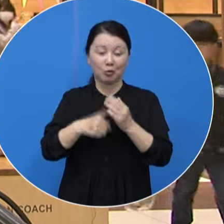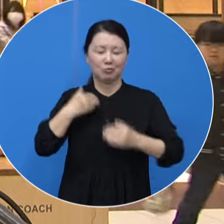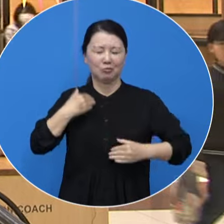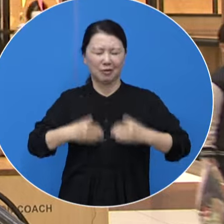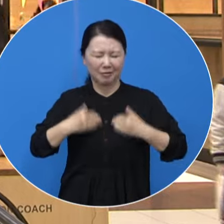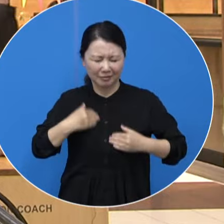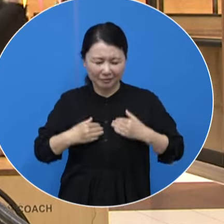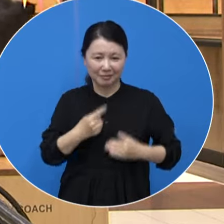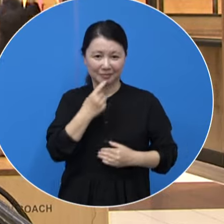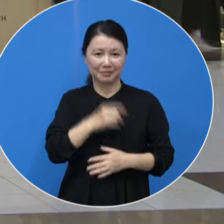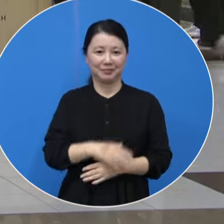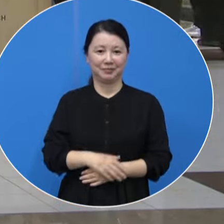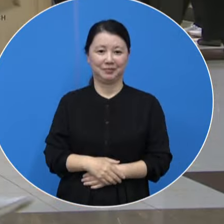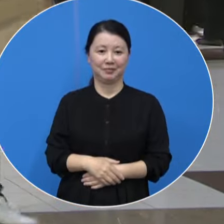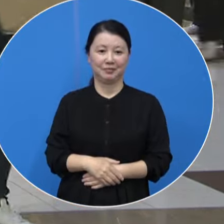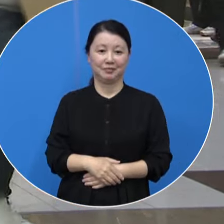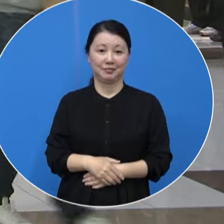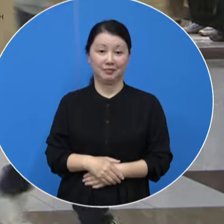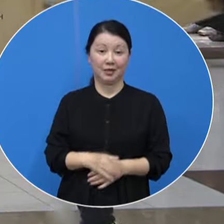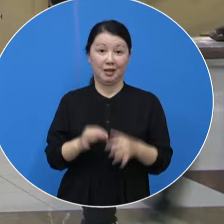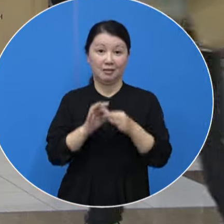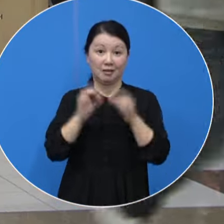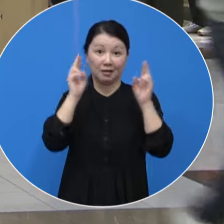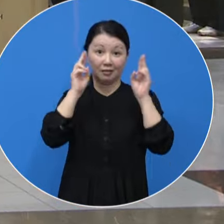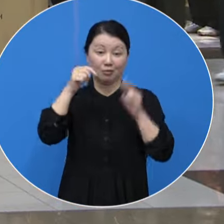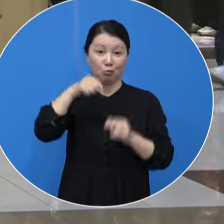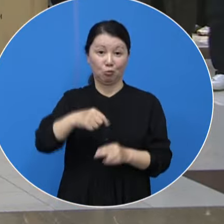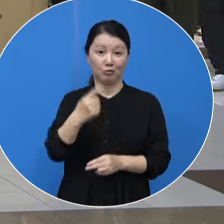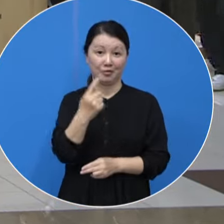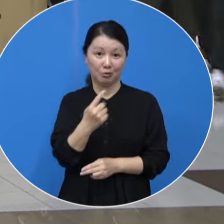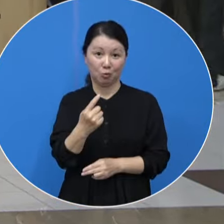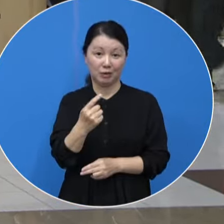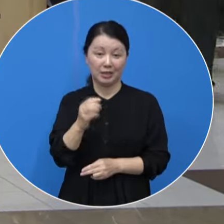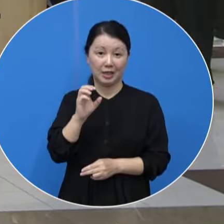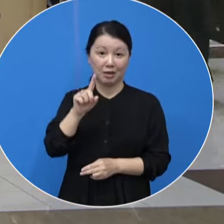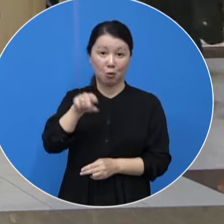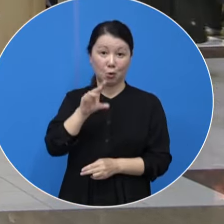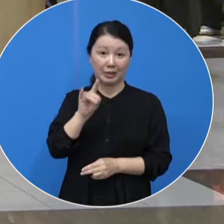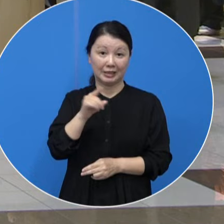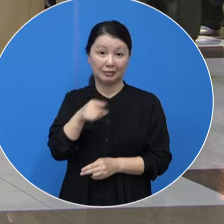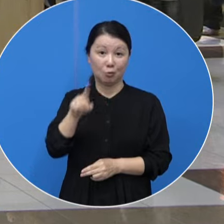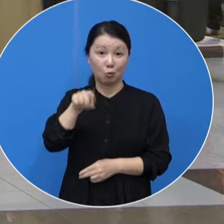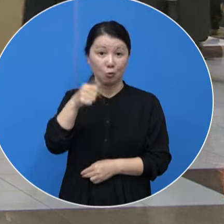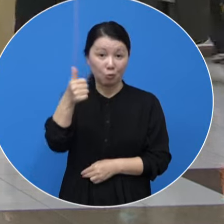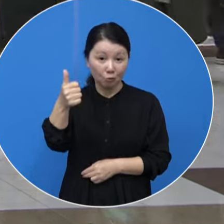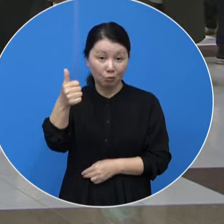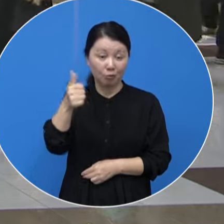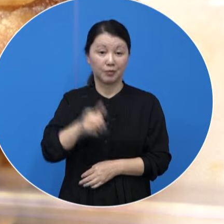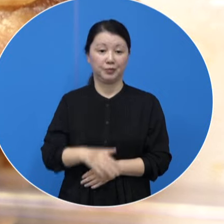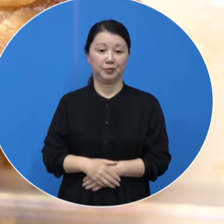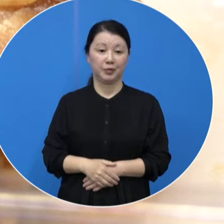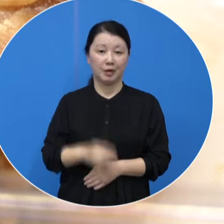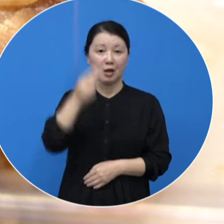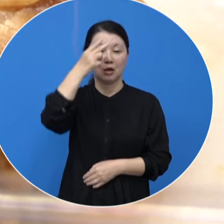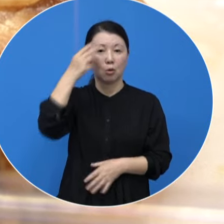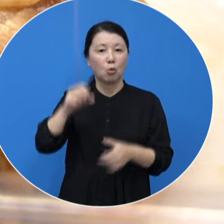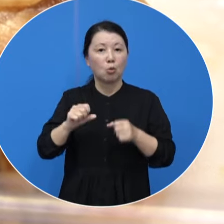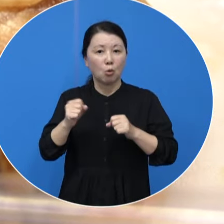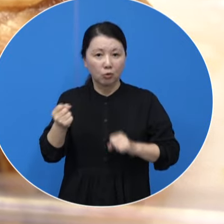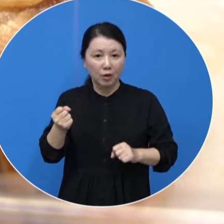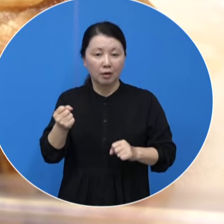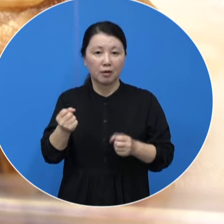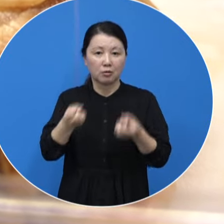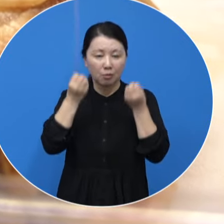嬉しかったです。 連携企業のうちの一人、江戸木園さんは、 高校生